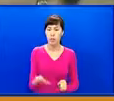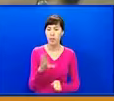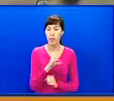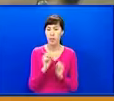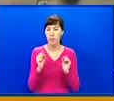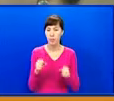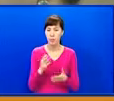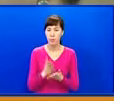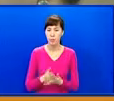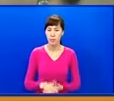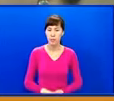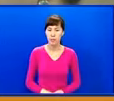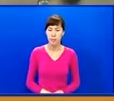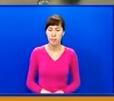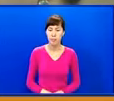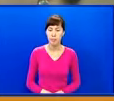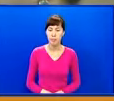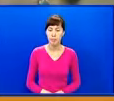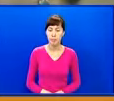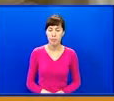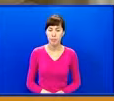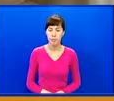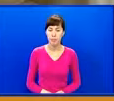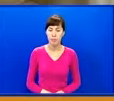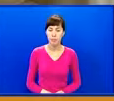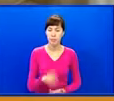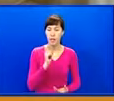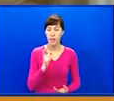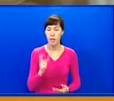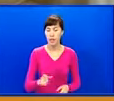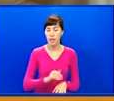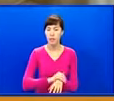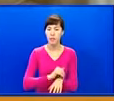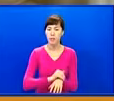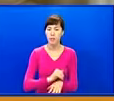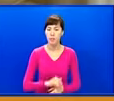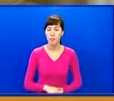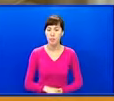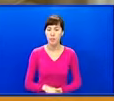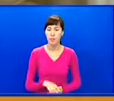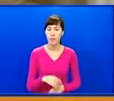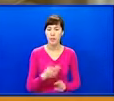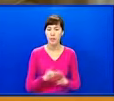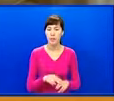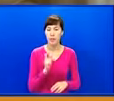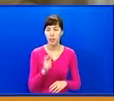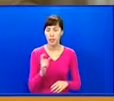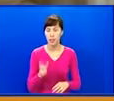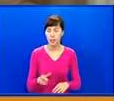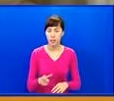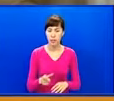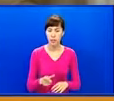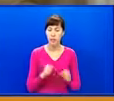бар. Тек жаңағы адами фактор. Сол адами факторды қолға